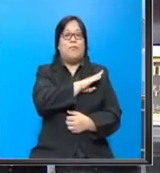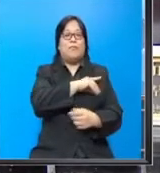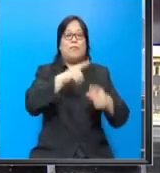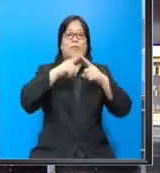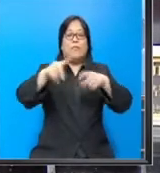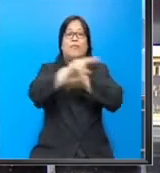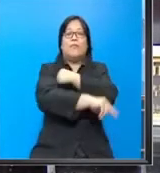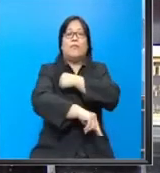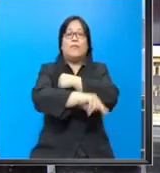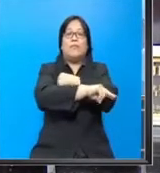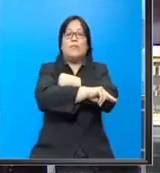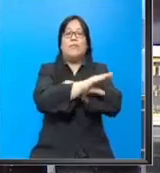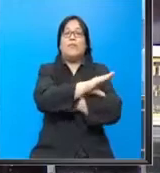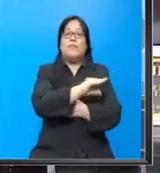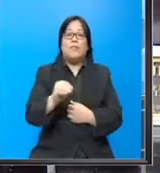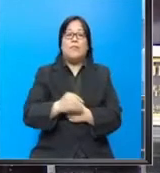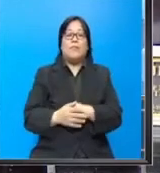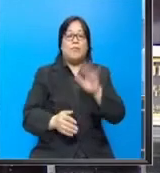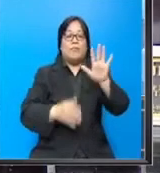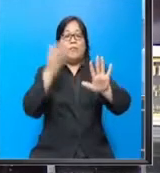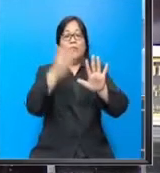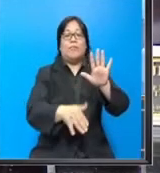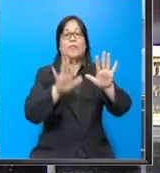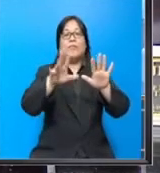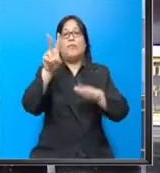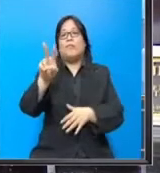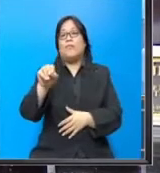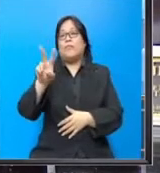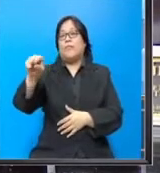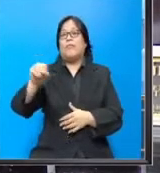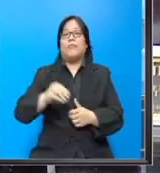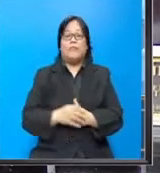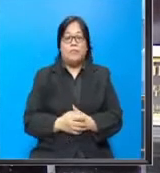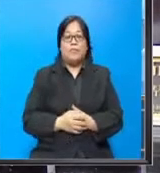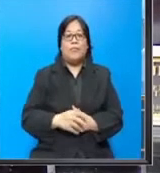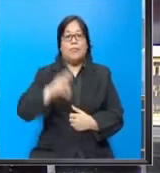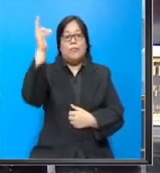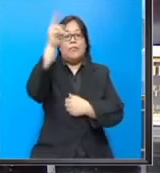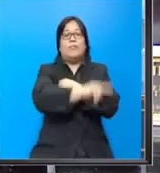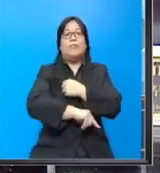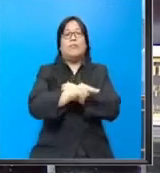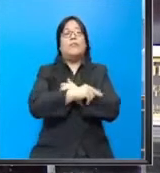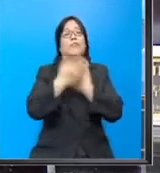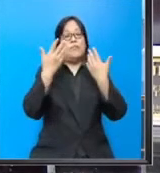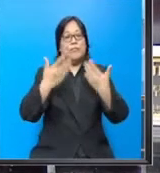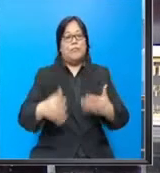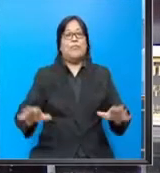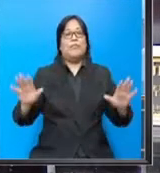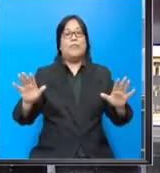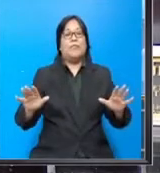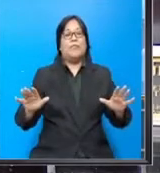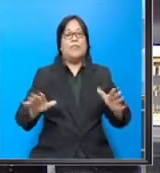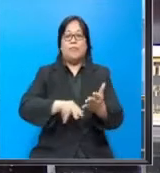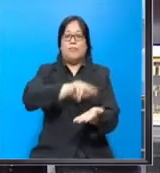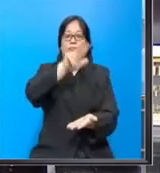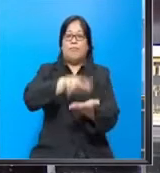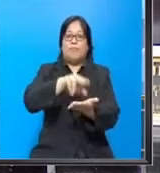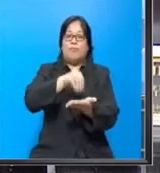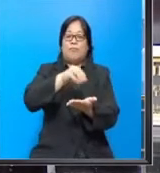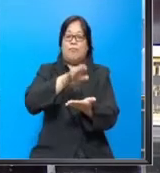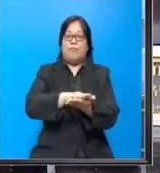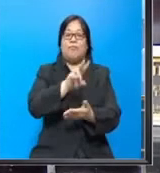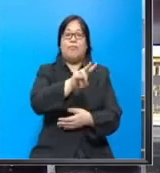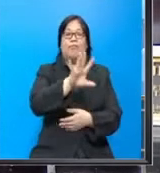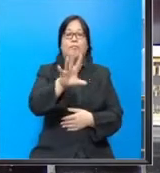dalam dewan negeri dan Paddle Mommy 2020 yang kerajaan ritelaku mewartakan